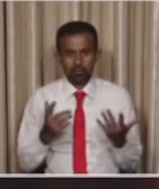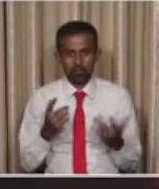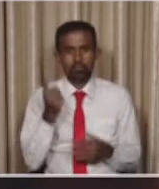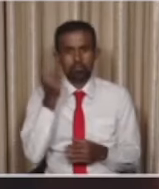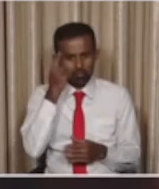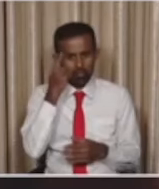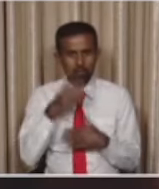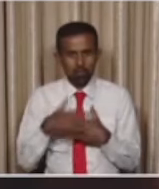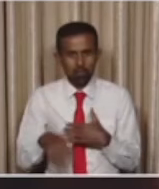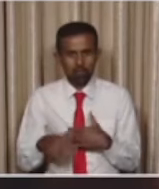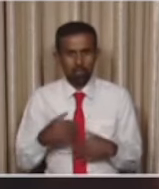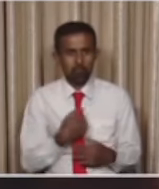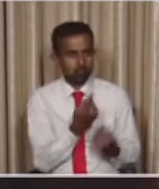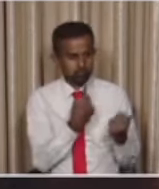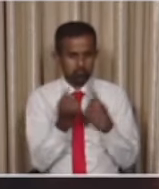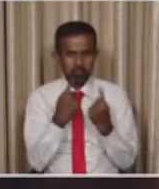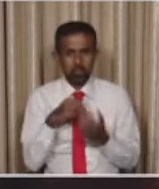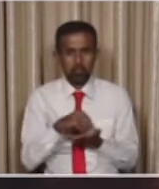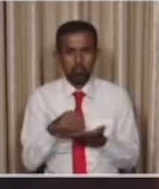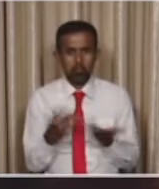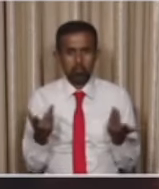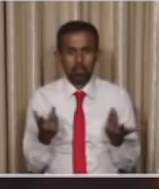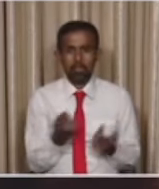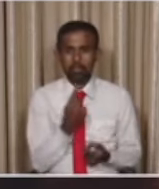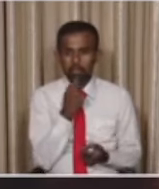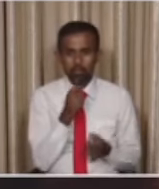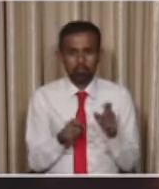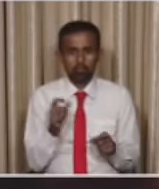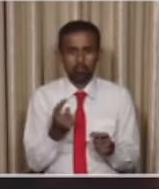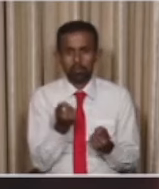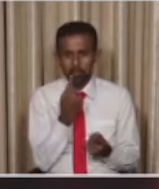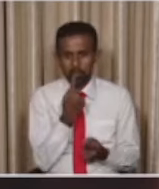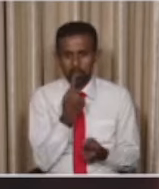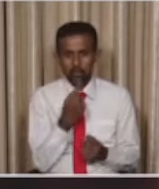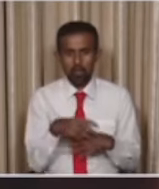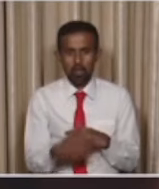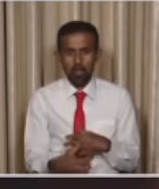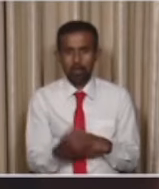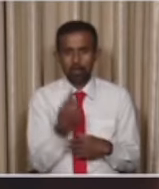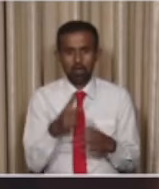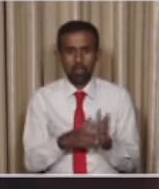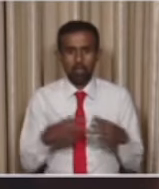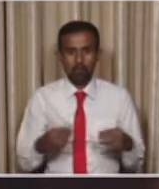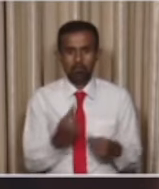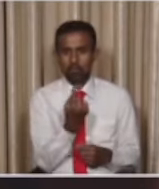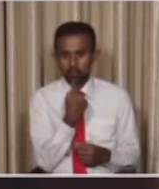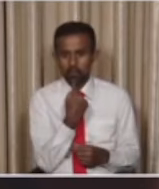ගාව දන්නවා. මිනිස්සු අපිට කියනවා පොහොර නැතුව ඉන්න තේගොවිය අපිට ගමට ගියාම කියනවා. අලගොවිය කියනවා, එළවලු ගොවිය